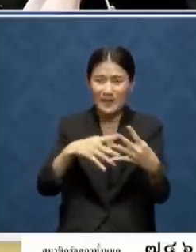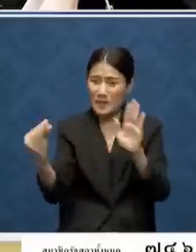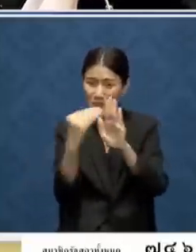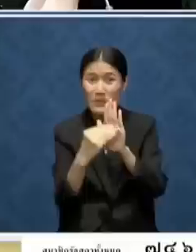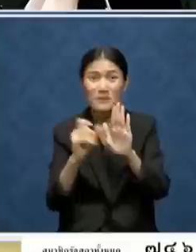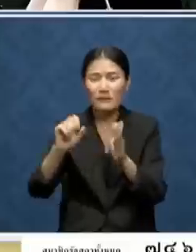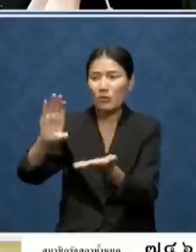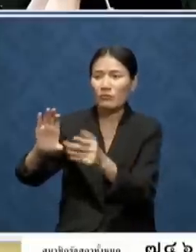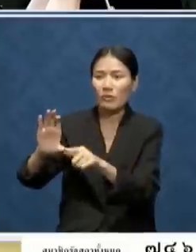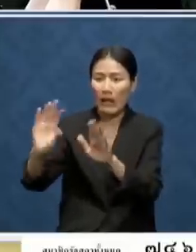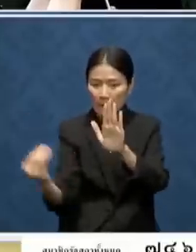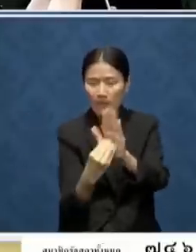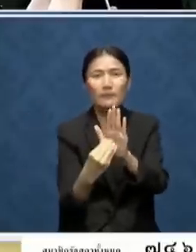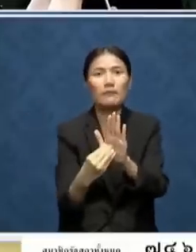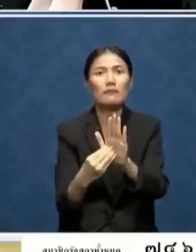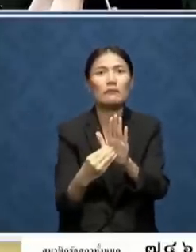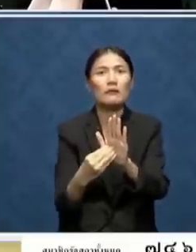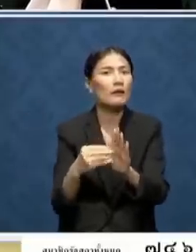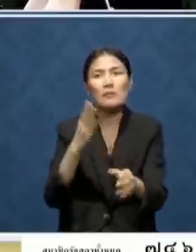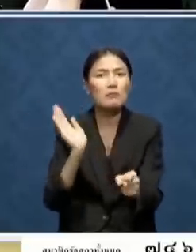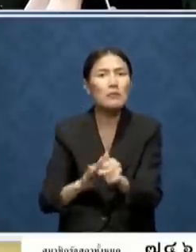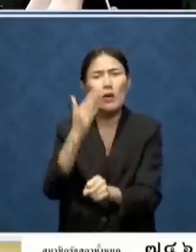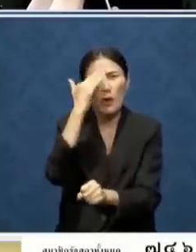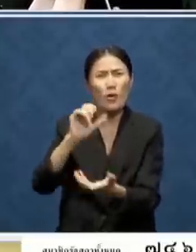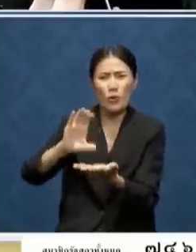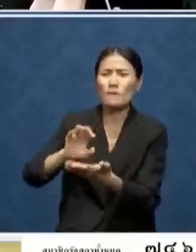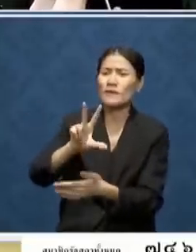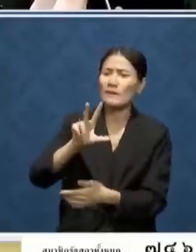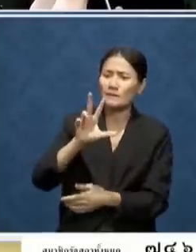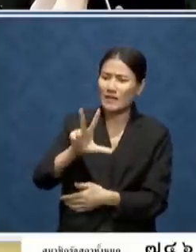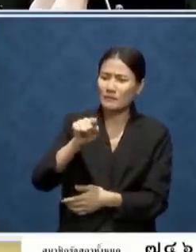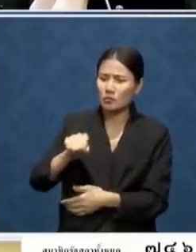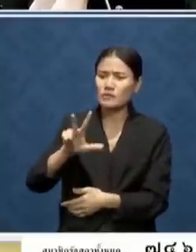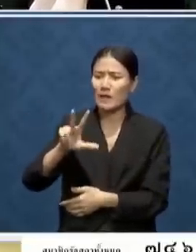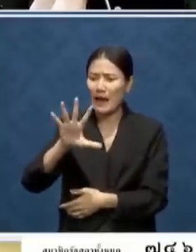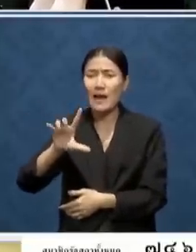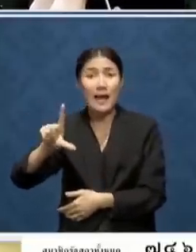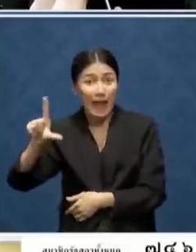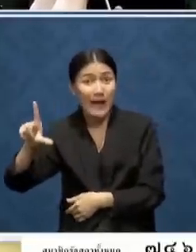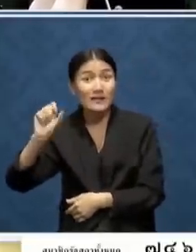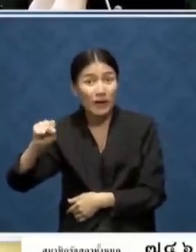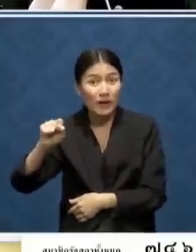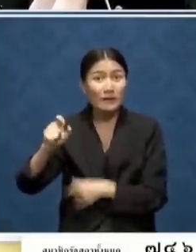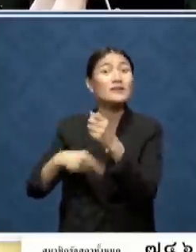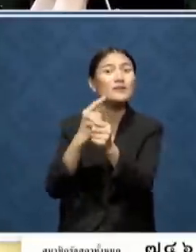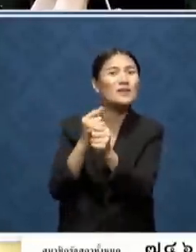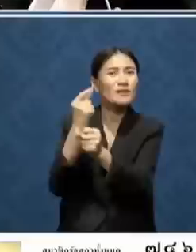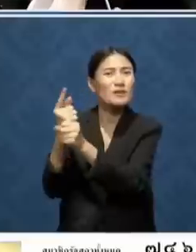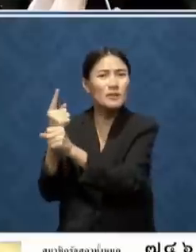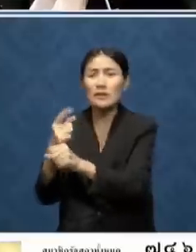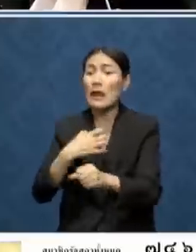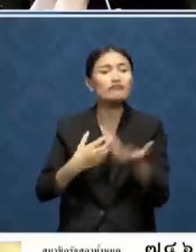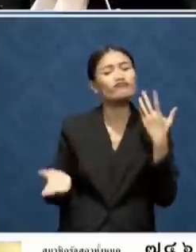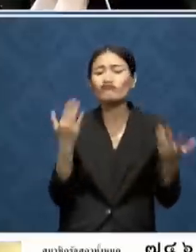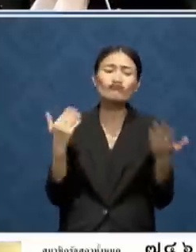นอนเพราะว่าอะไรเพราะว่าเวลาที่เรามีงบประมาณ 3.35ล้านล้านบาทในแต่ละปีเราไม่สามารถใช้อย่างตามใจได้